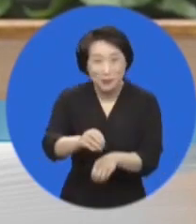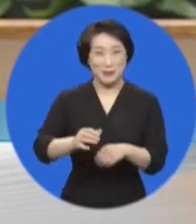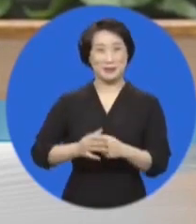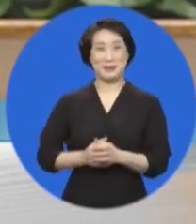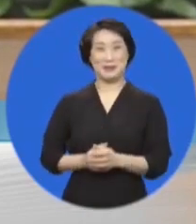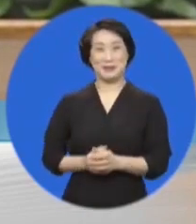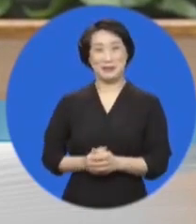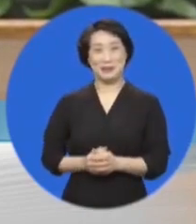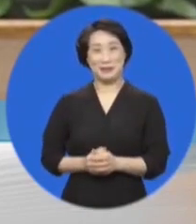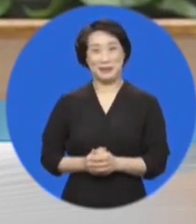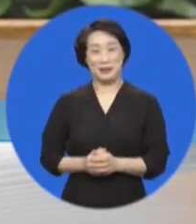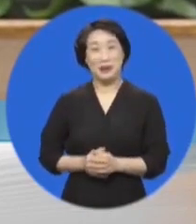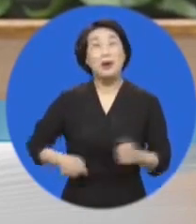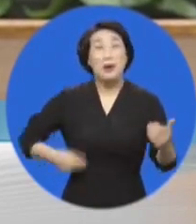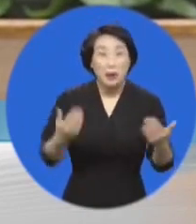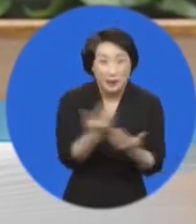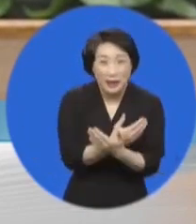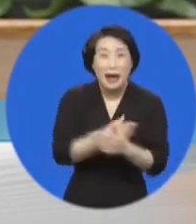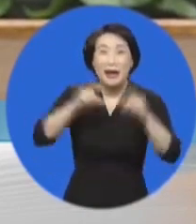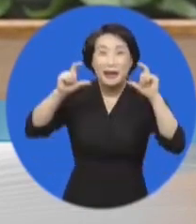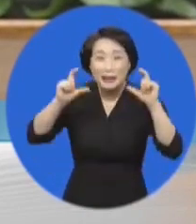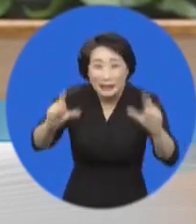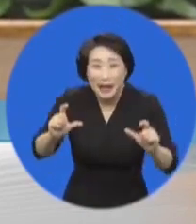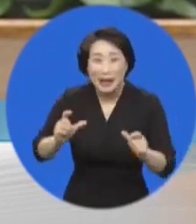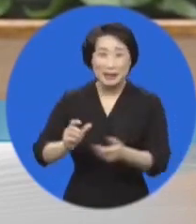말입니다. 회개하라.